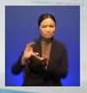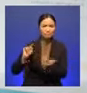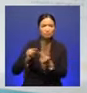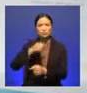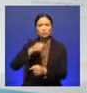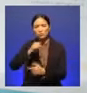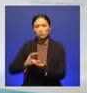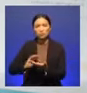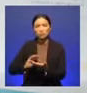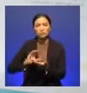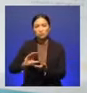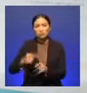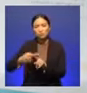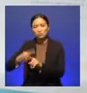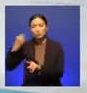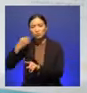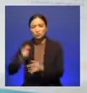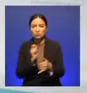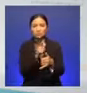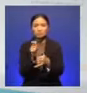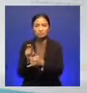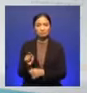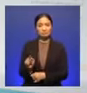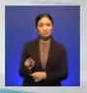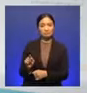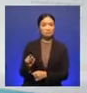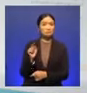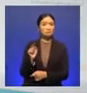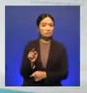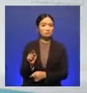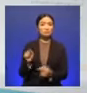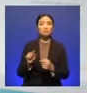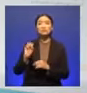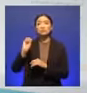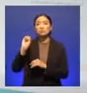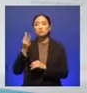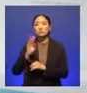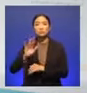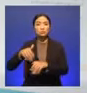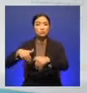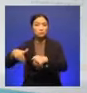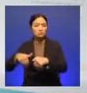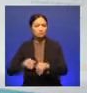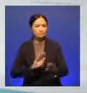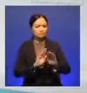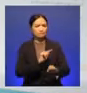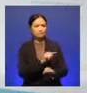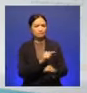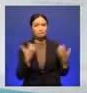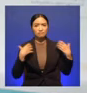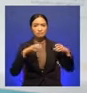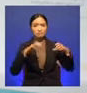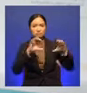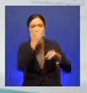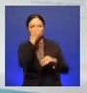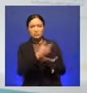ที่เป็นการในสวัสดิการของประชาชนนั้นกับไปเปรียบเทียบกับว่าทำไม